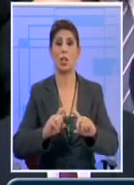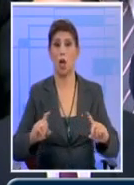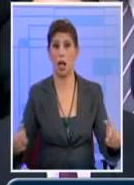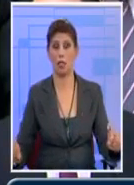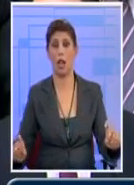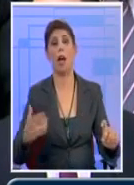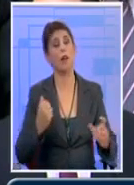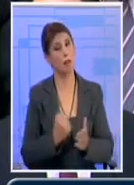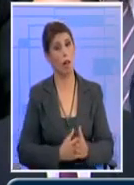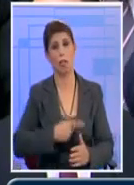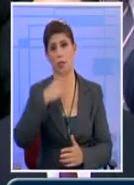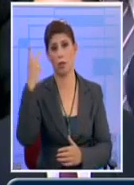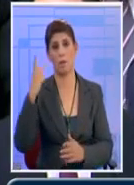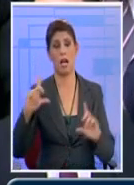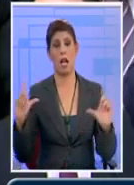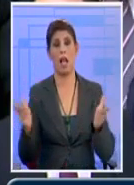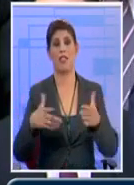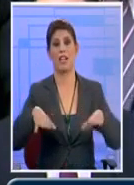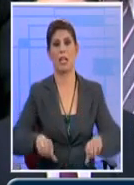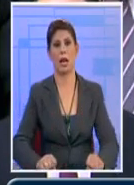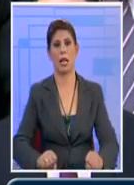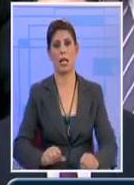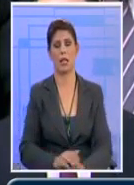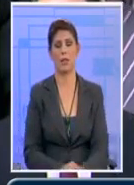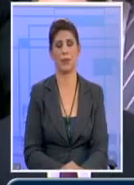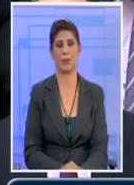των δικαιωμάτων εθνικής κυριαρχίας.